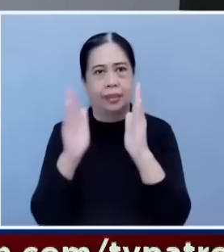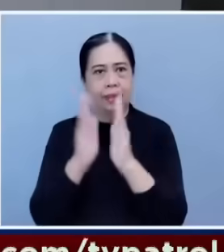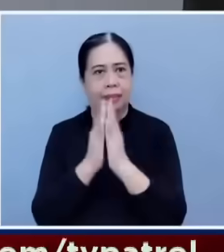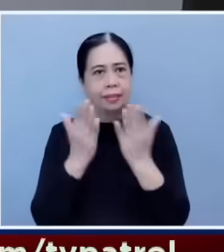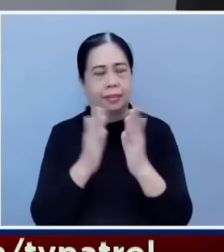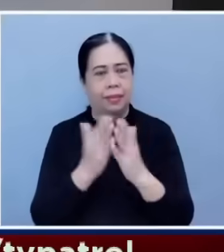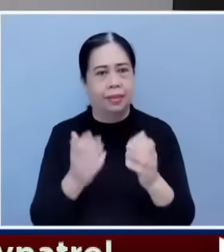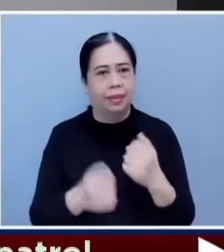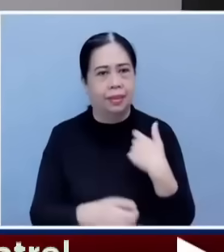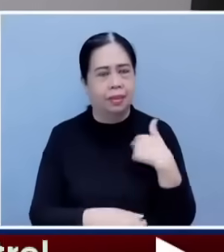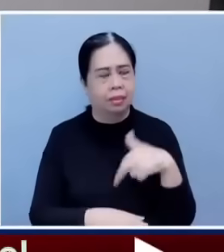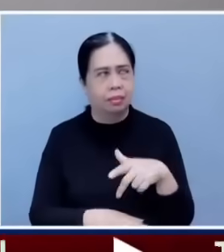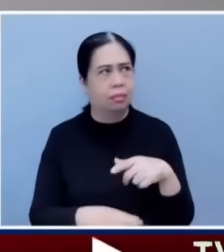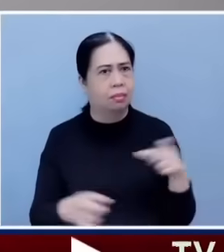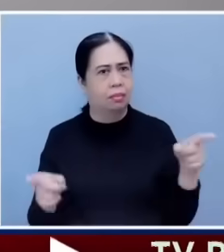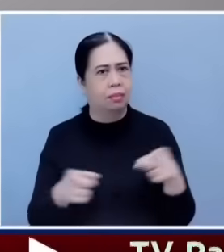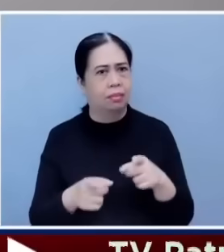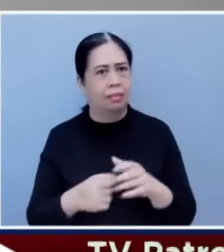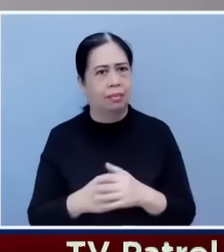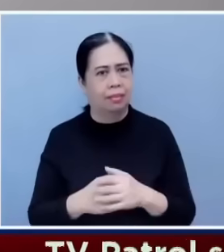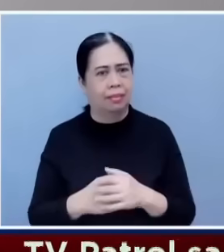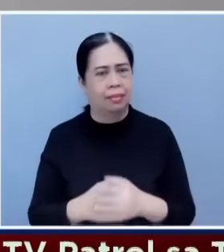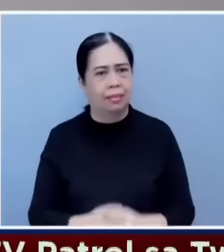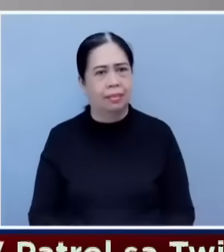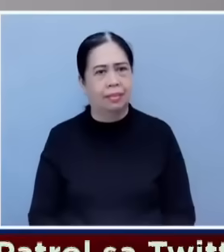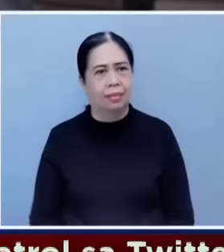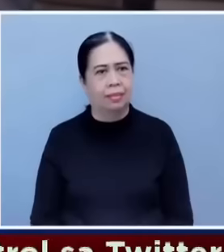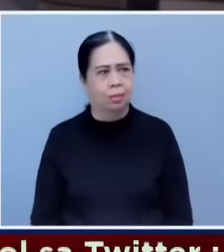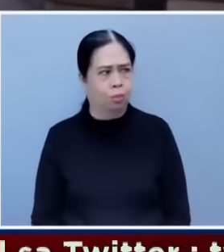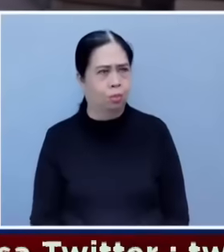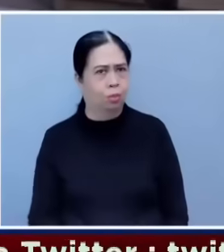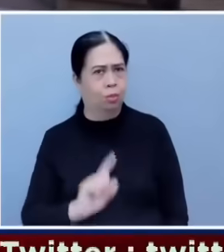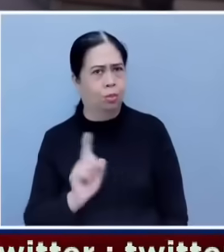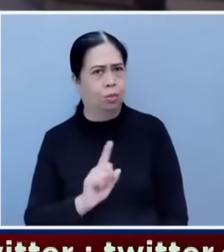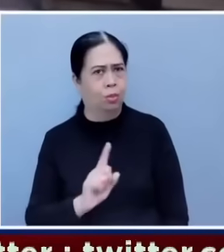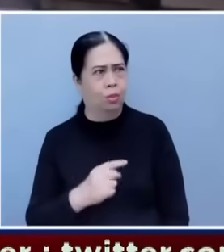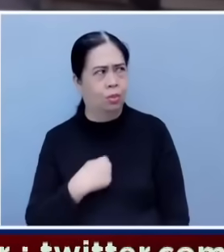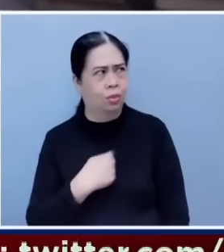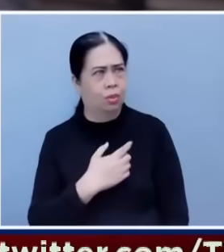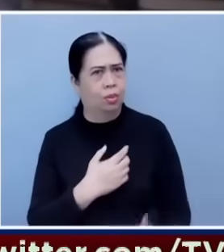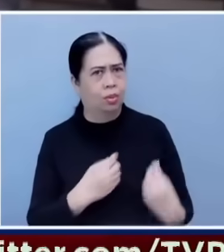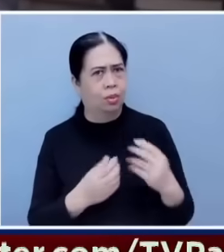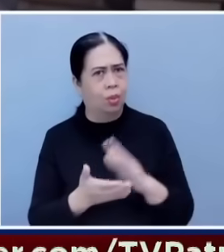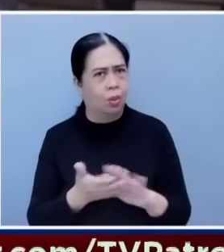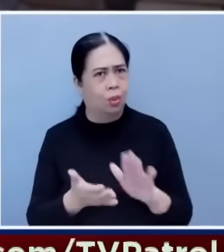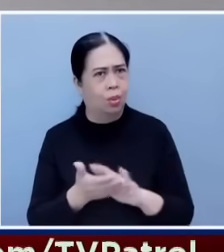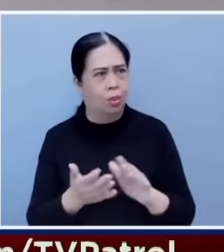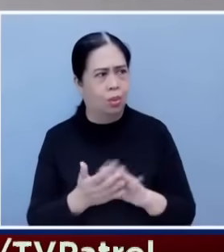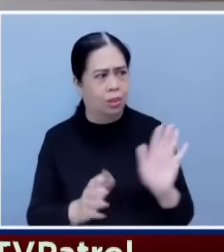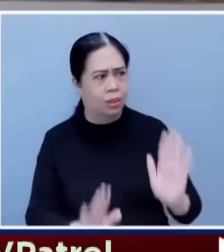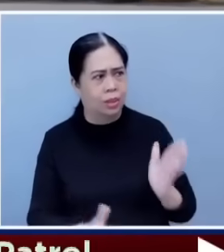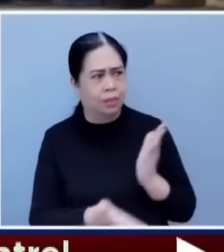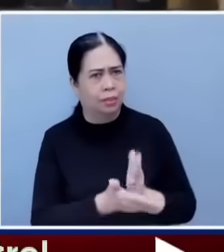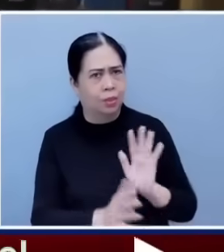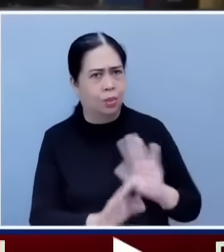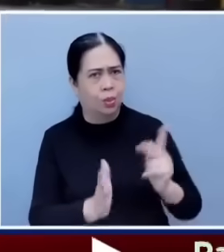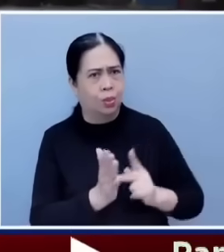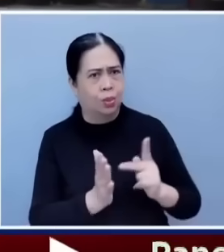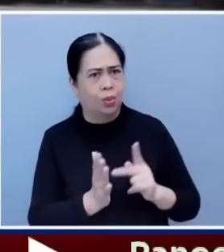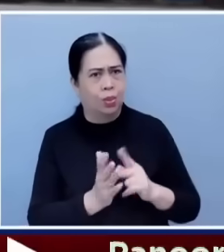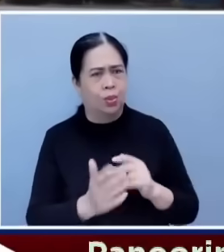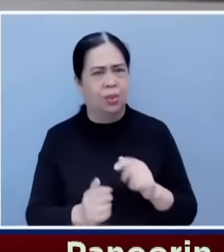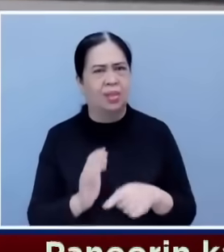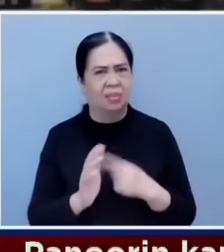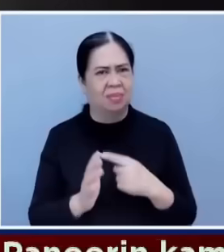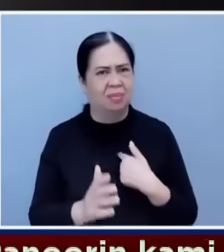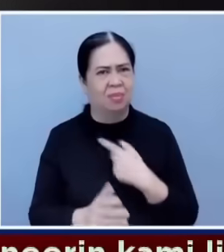biglang, sabi ko, ano ba yan? Ako po'y maglilinis lang, huwag niyo akong likutin. Oo, minsan